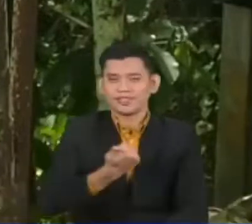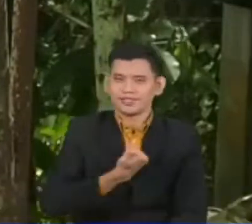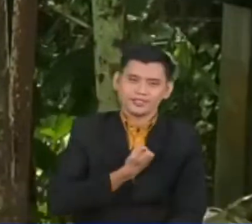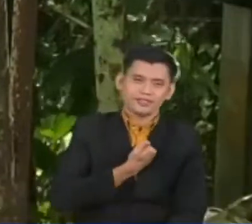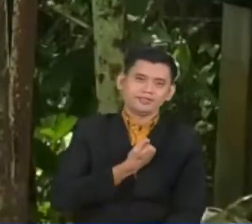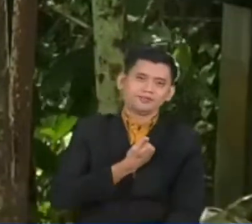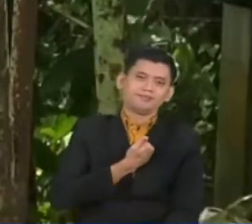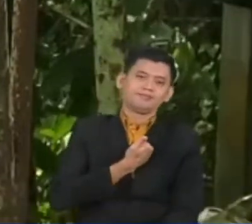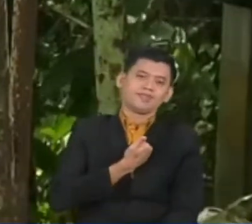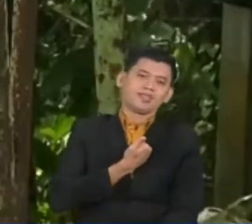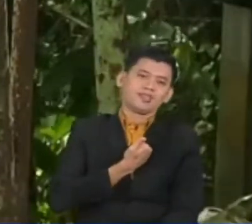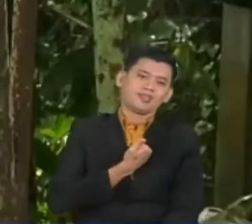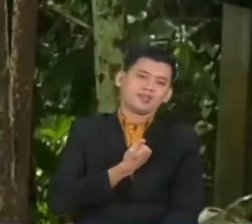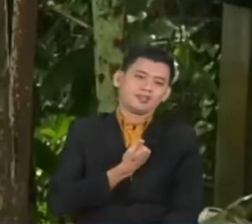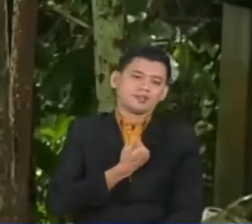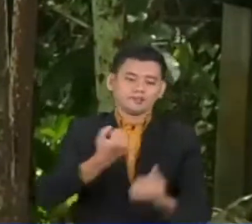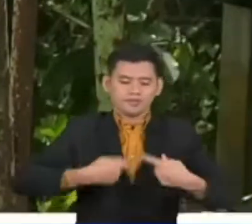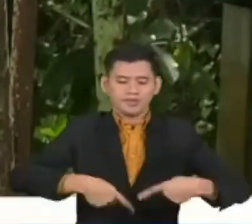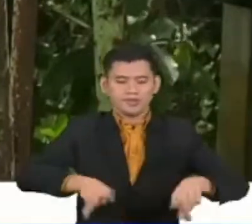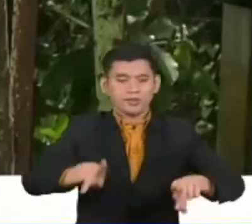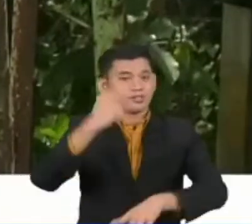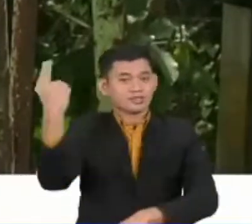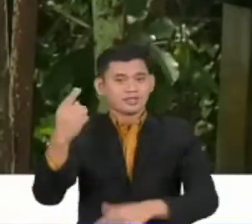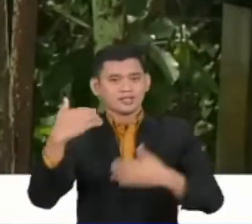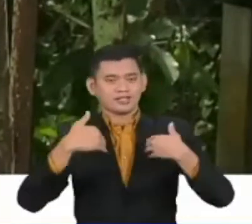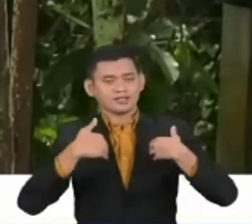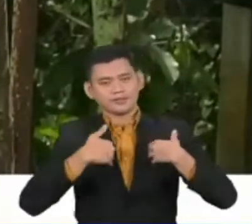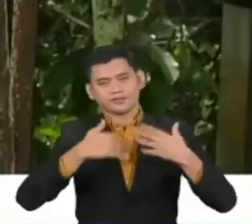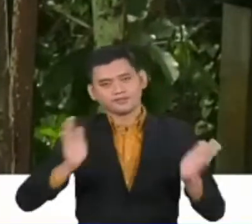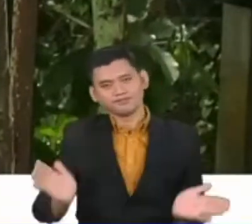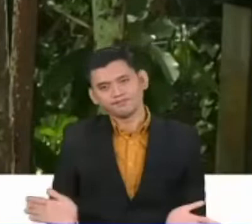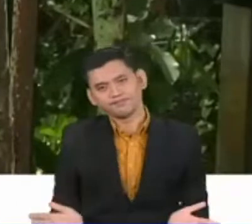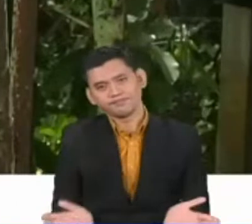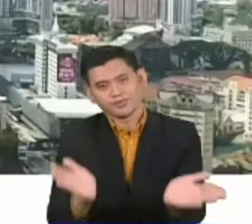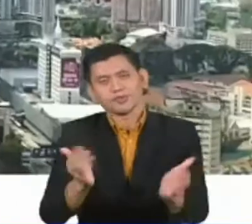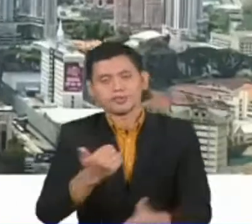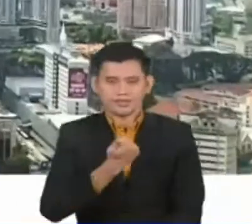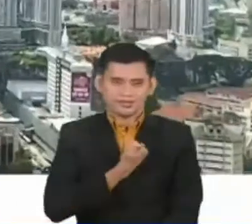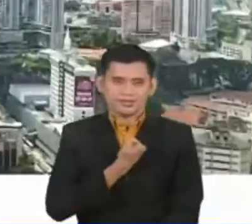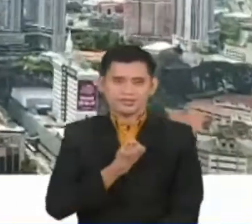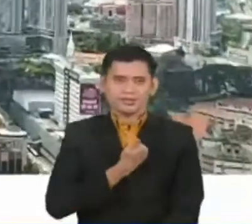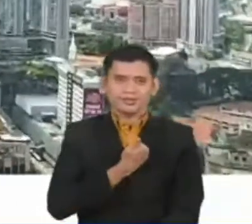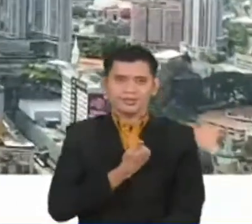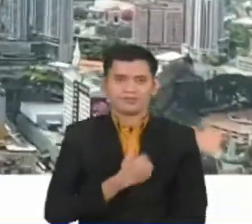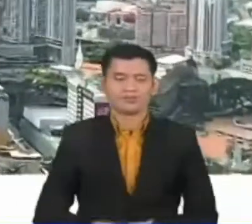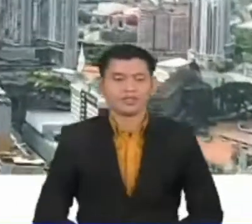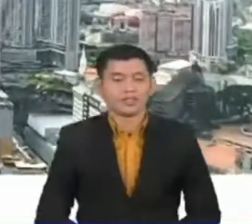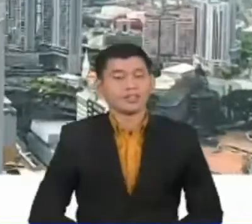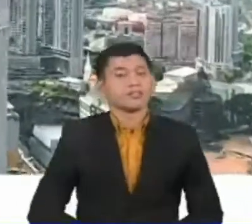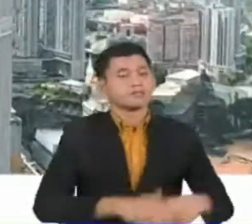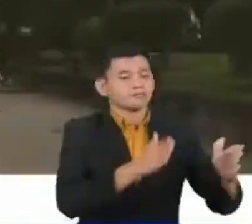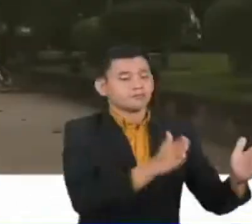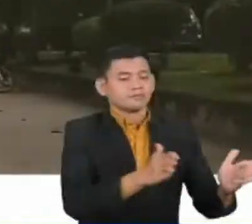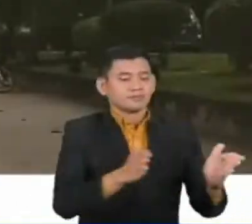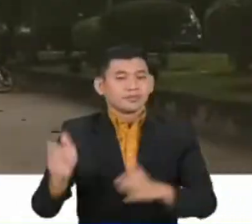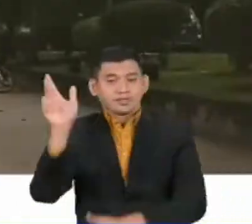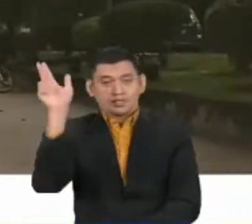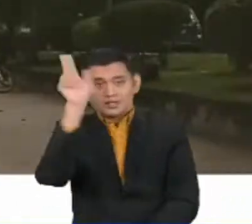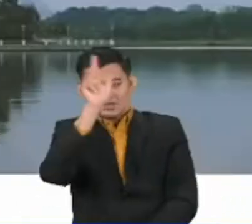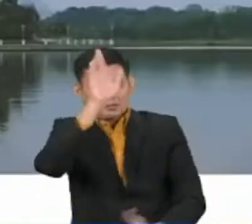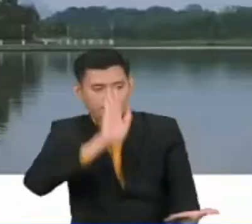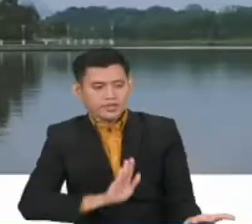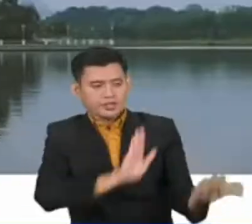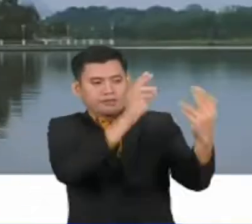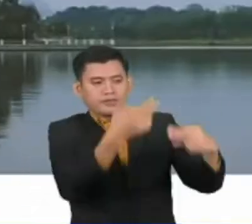Maksudnya peluang tu sentiasa ada, cuma atas diri kita sendiri. Strategi kerajaan menangani inflasi